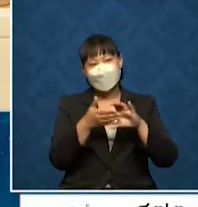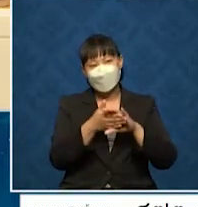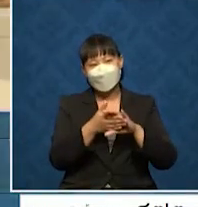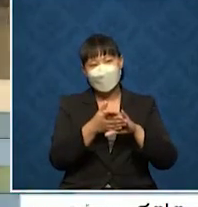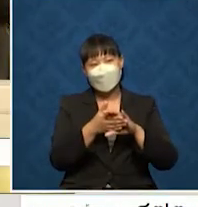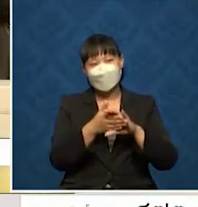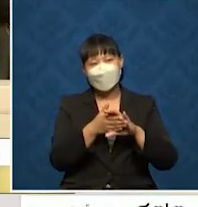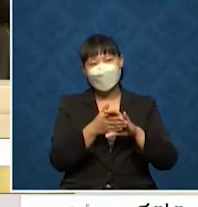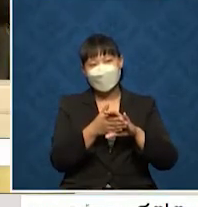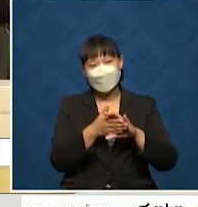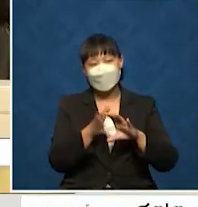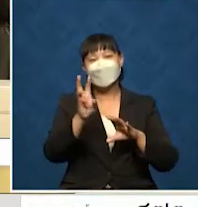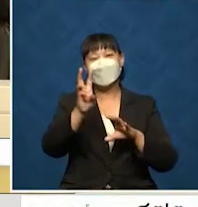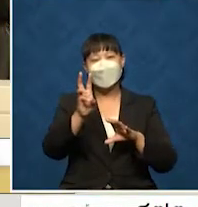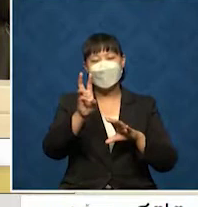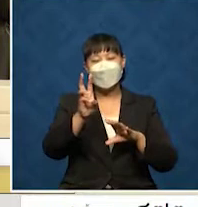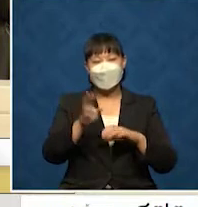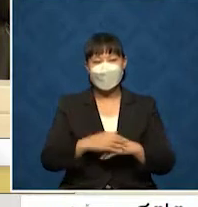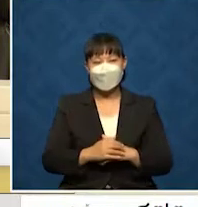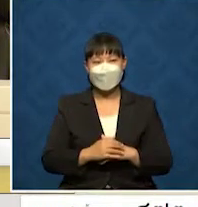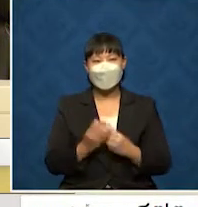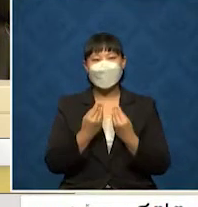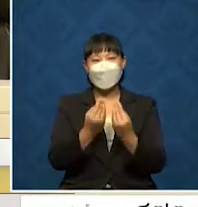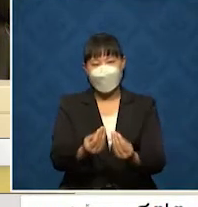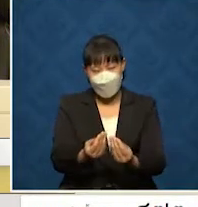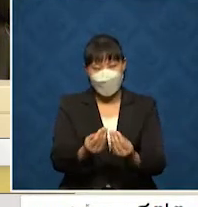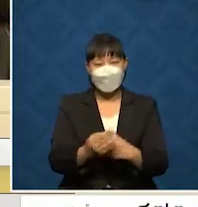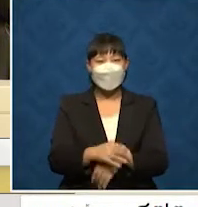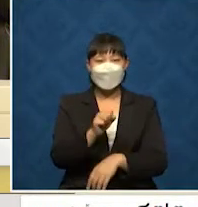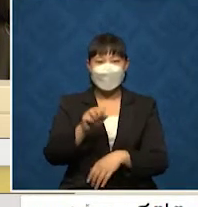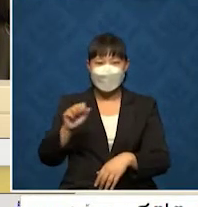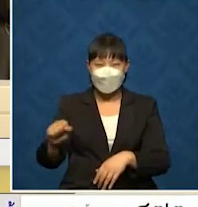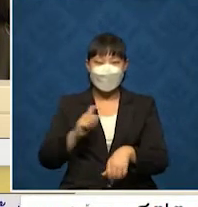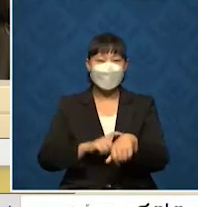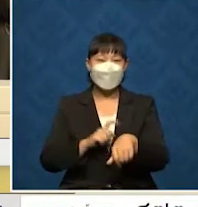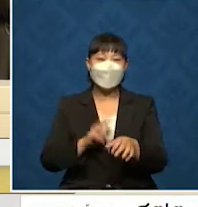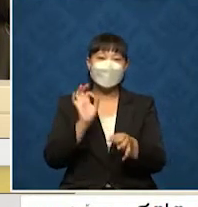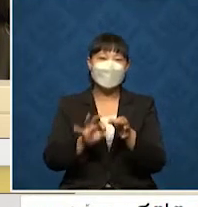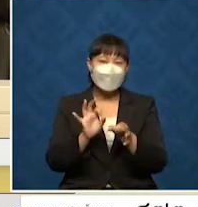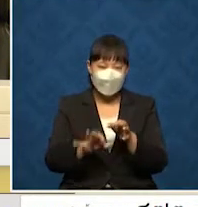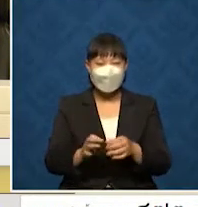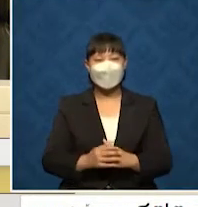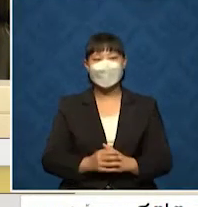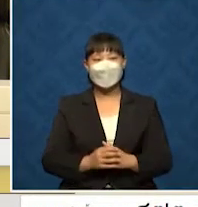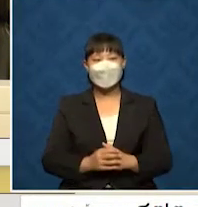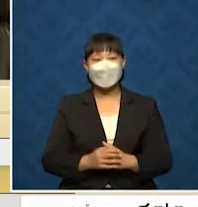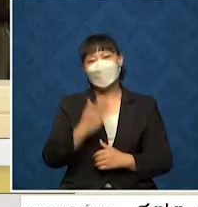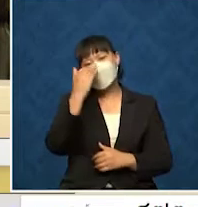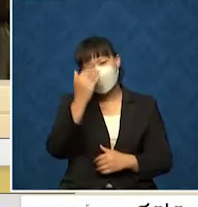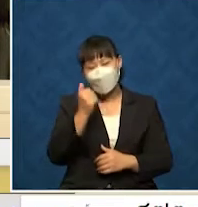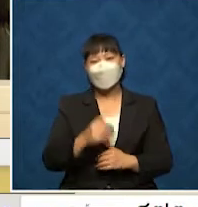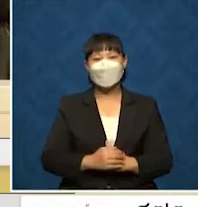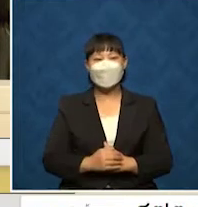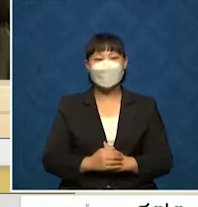แผ่นเพื่อให้ท่านสมาชิกได้ประหยัดเวลานะครับว่าทำไม